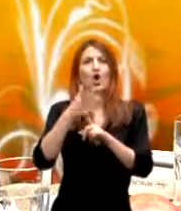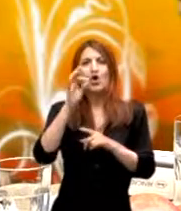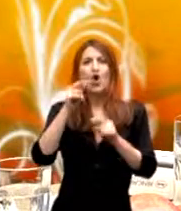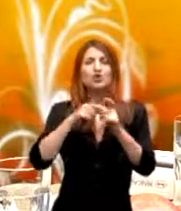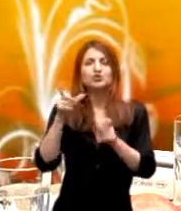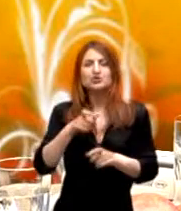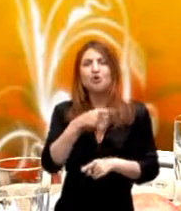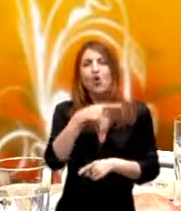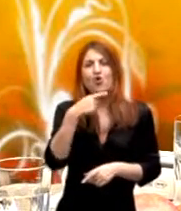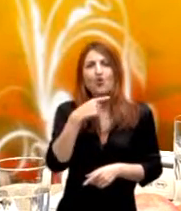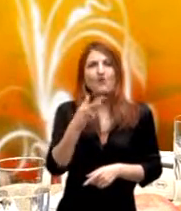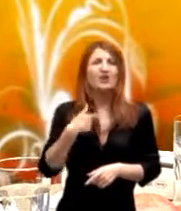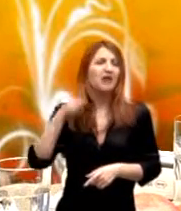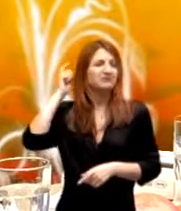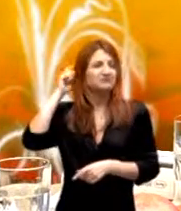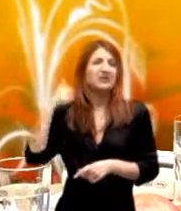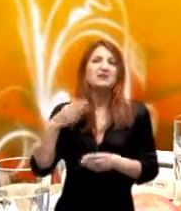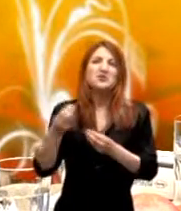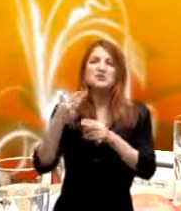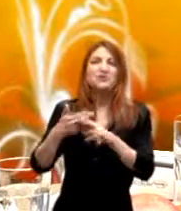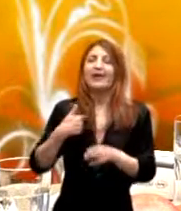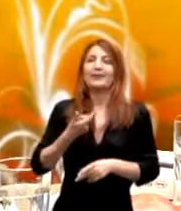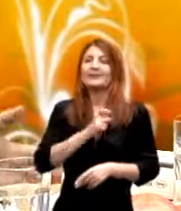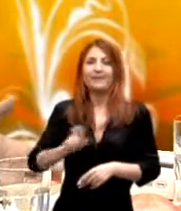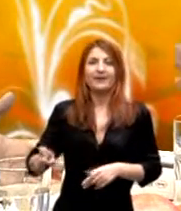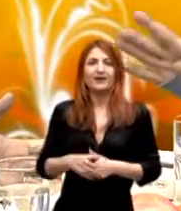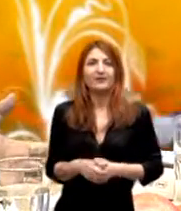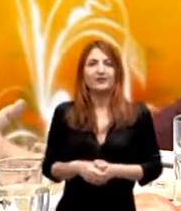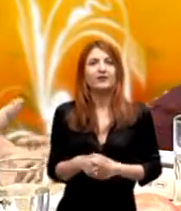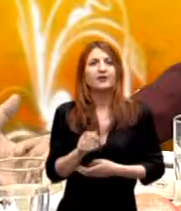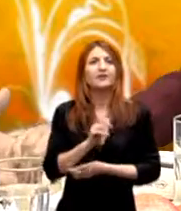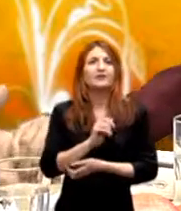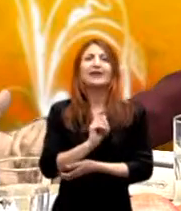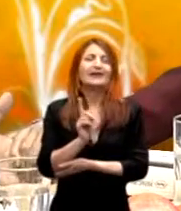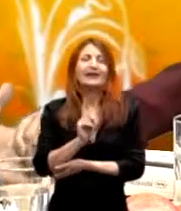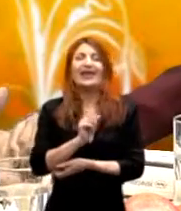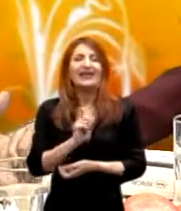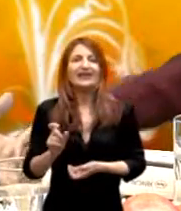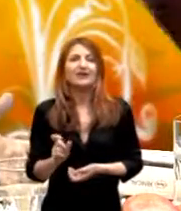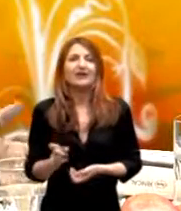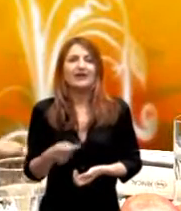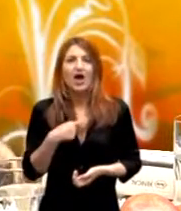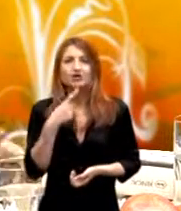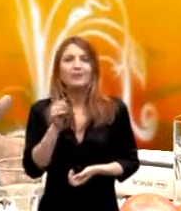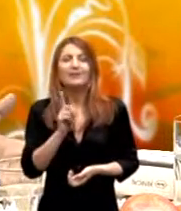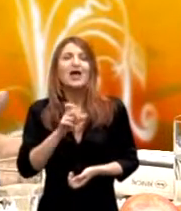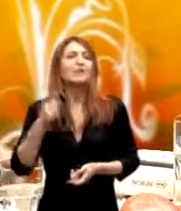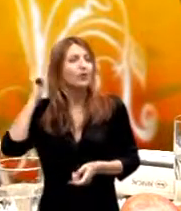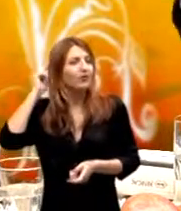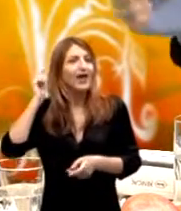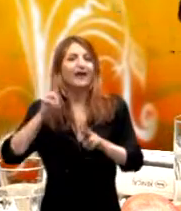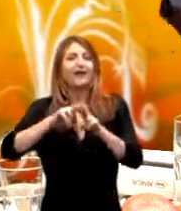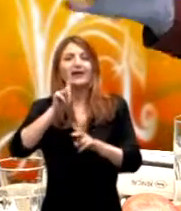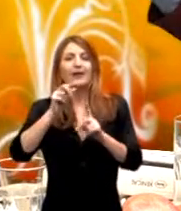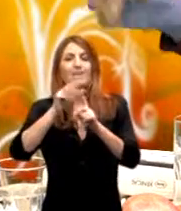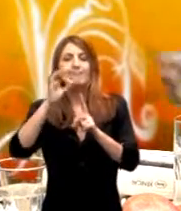sigurno nešto u hipotalamusu, nisam ja kriv. Josip. Nije kriv. Nije kriv. Ne, on kaže nisam kriv jer je hipotalamus kriv. Pa naravno da